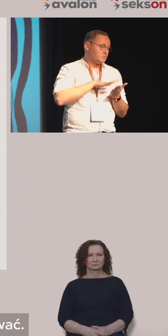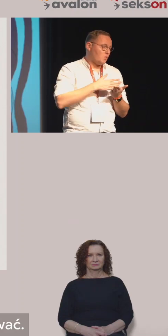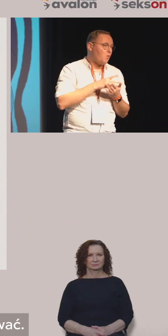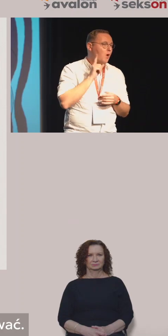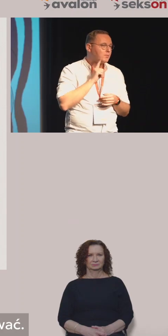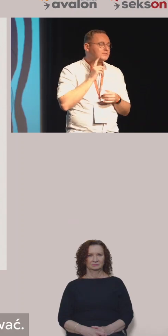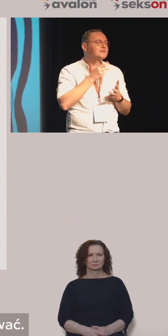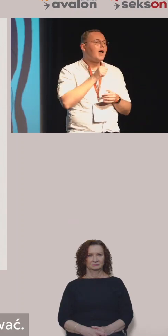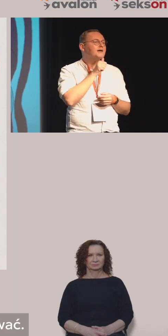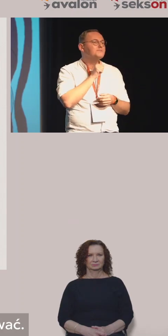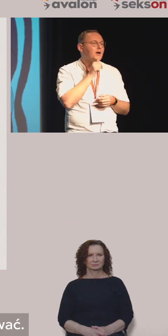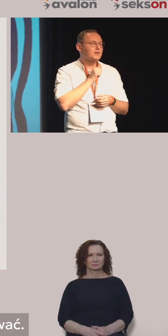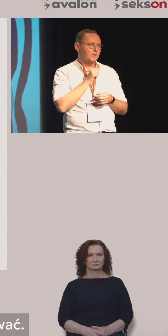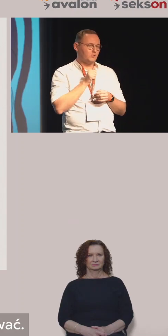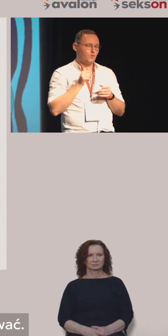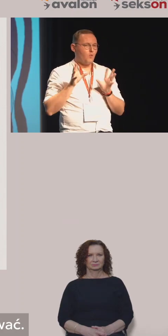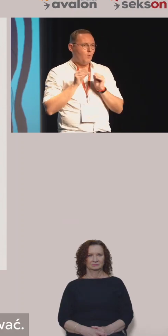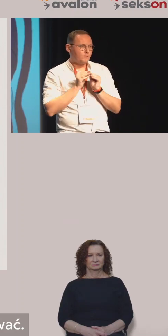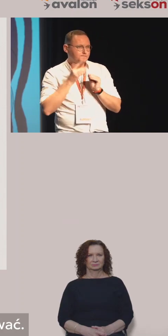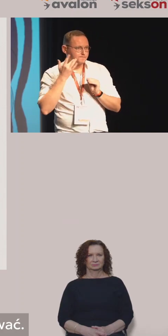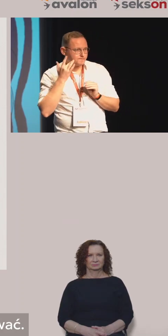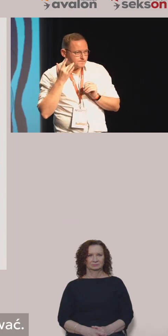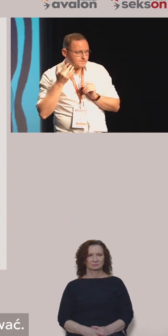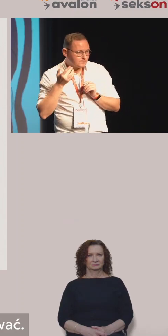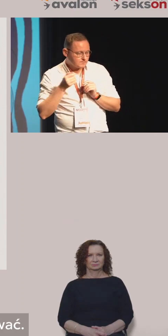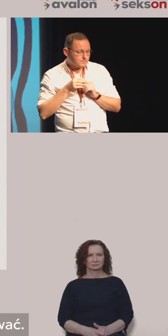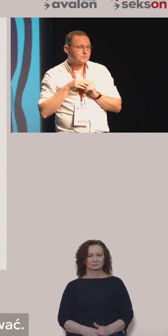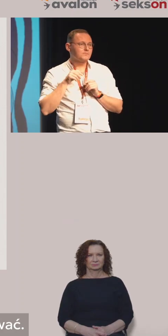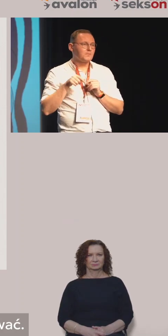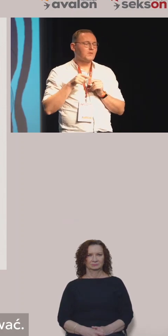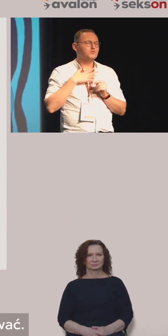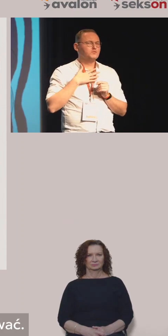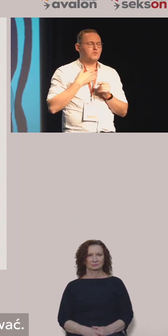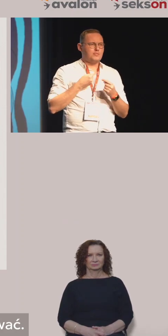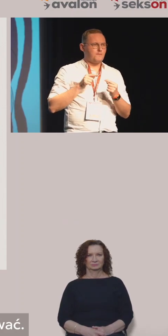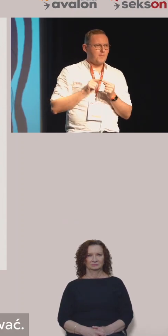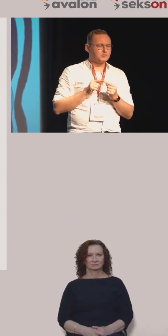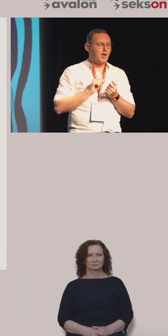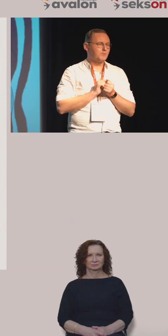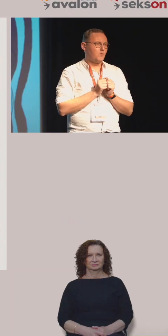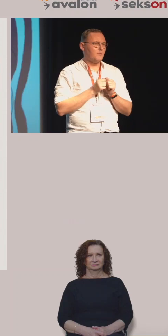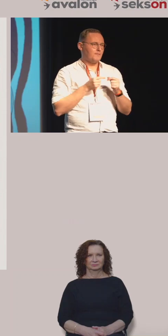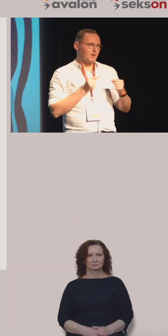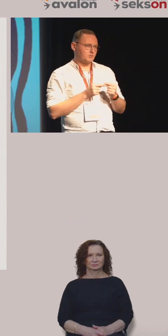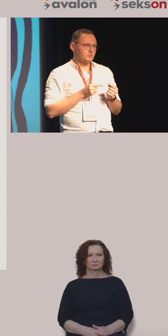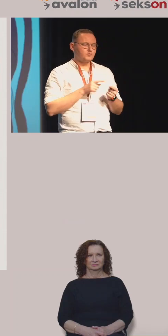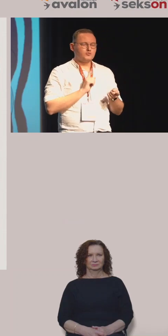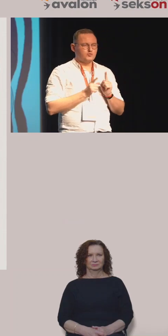Nawet też w sypialniach można eksperymentować.